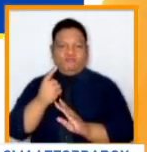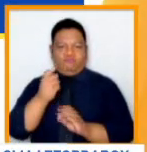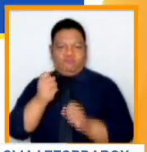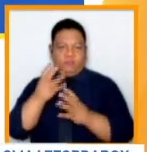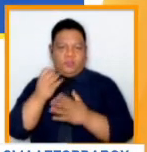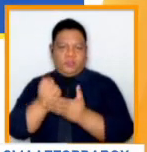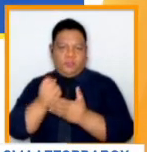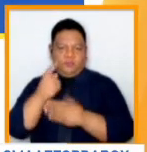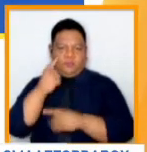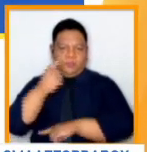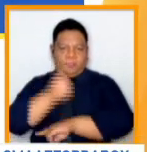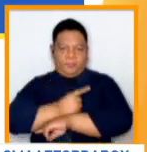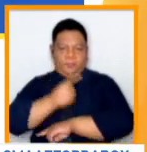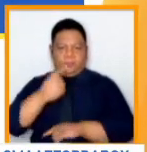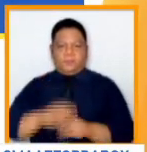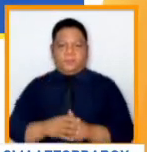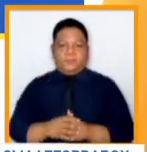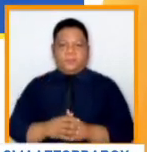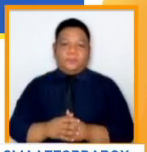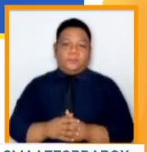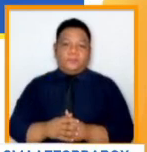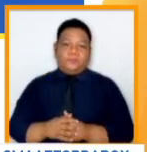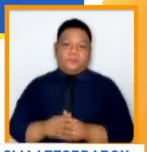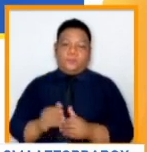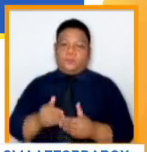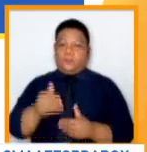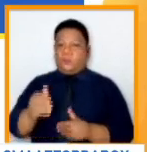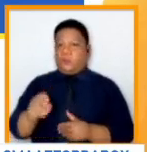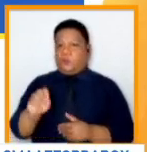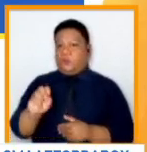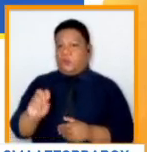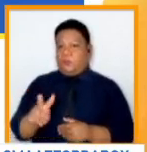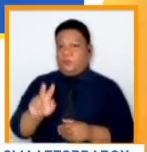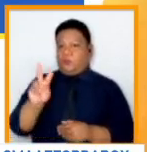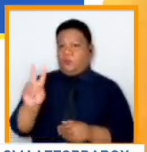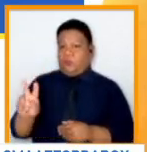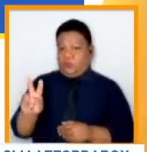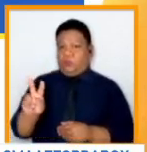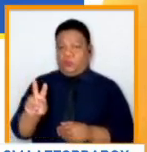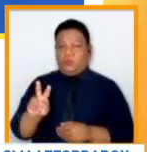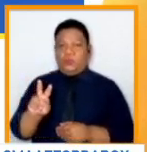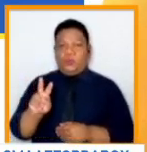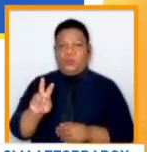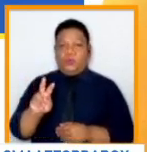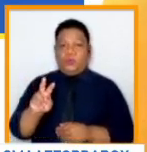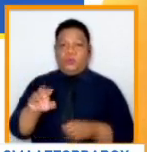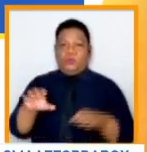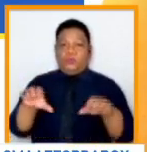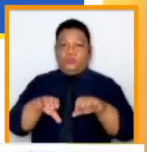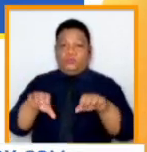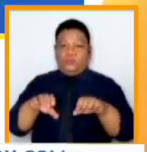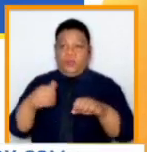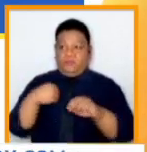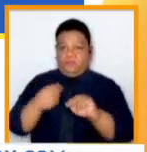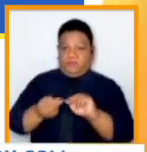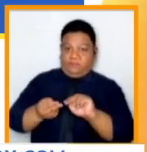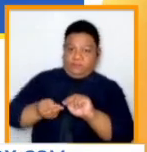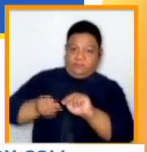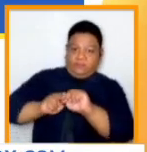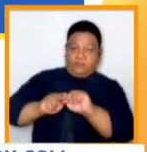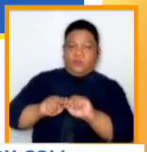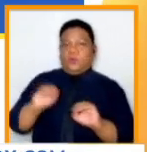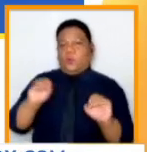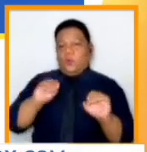Sa magtatrabaho naman sa November 2 na special working holiday, wala pong premium pay para sa empleyado dahil kinokonsidera